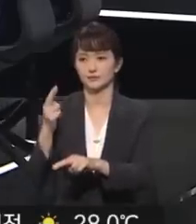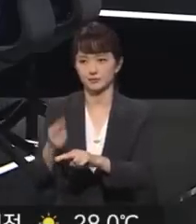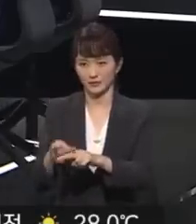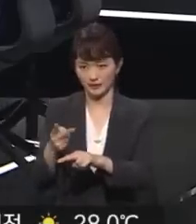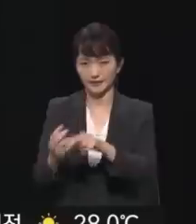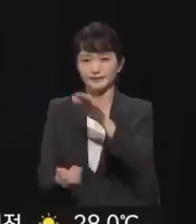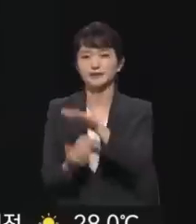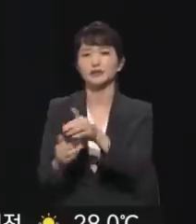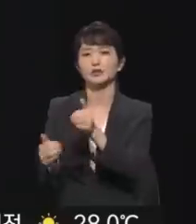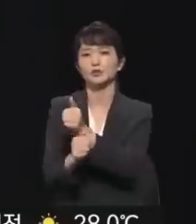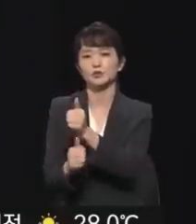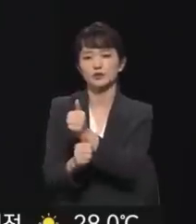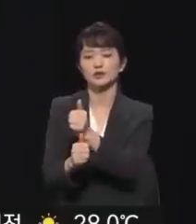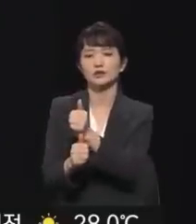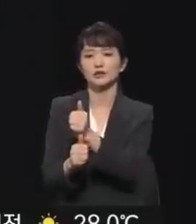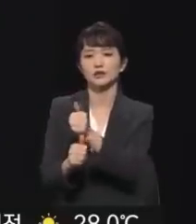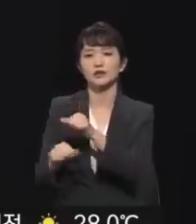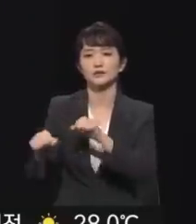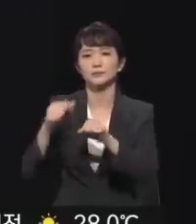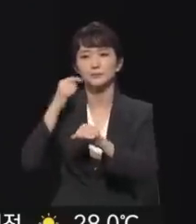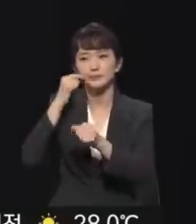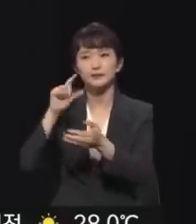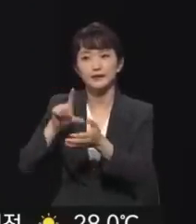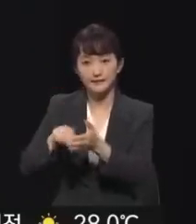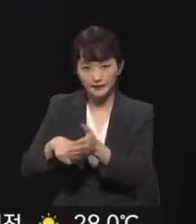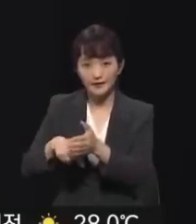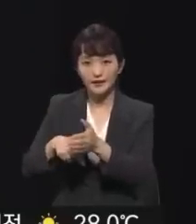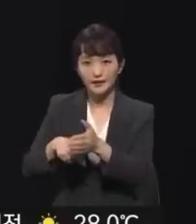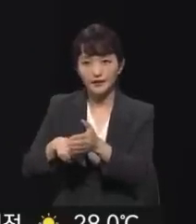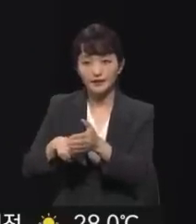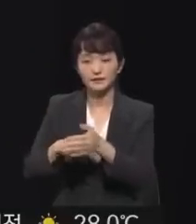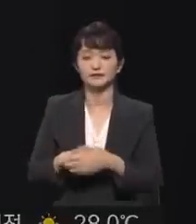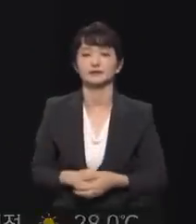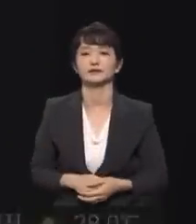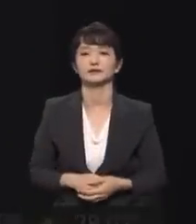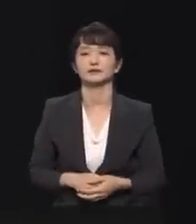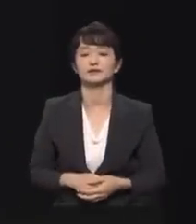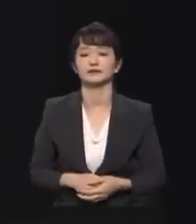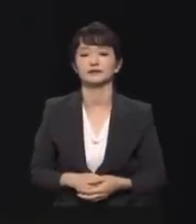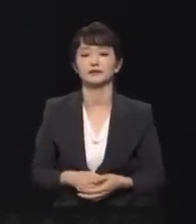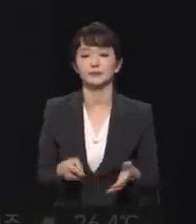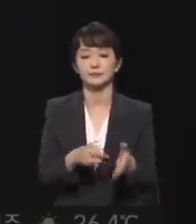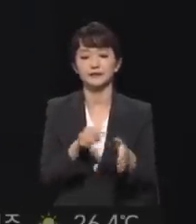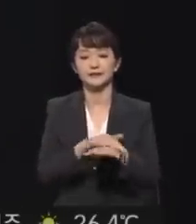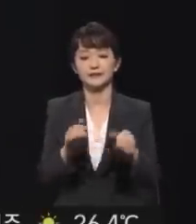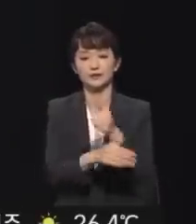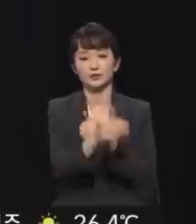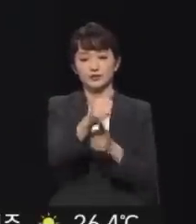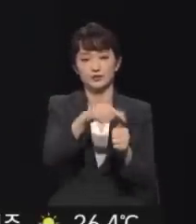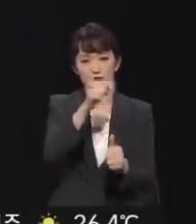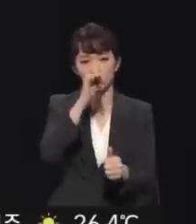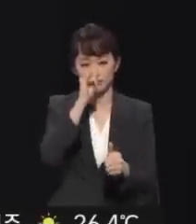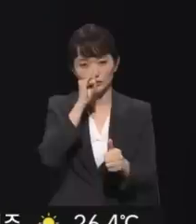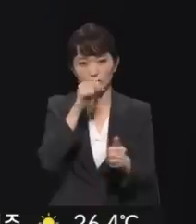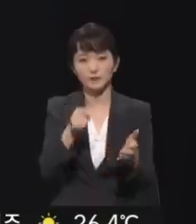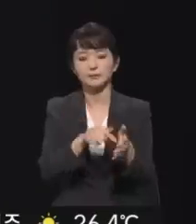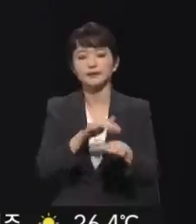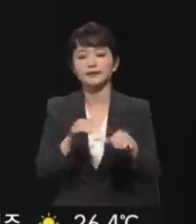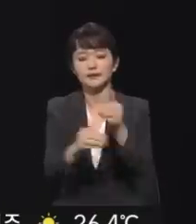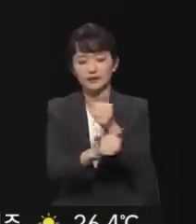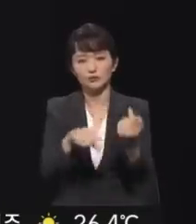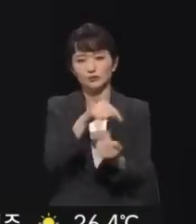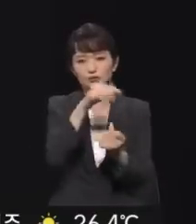3실 됐을 경우에 그 경우에 이제 권한대행 체제로 갈 수 있다 디데이 연장을 선임할 때 비대위 체제로 간다 라고 되어 있는 건데